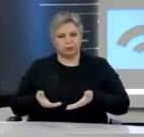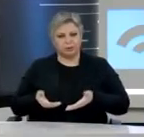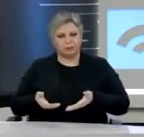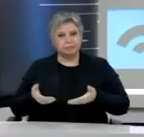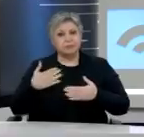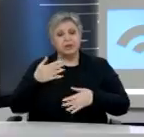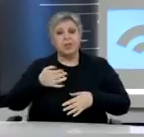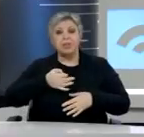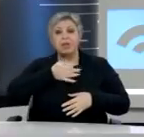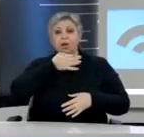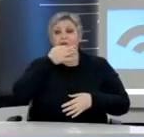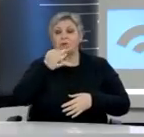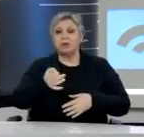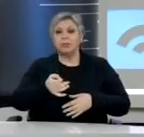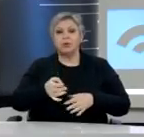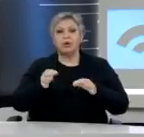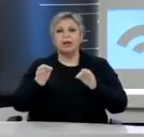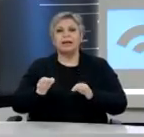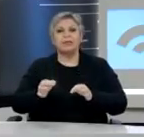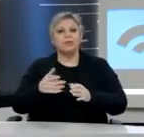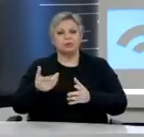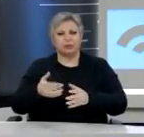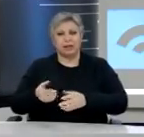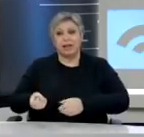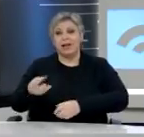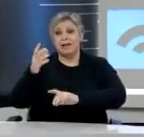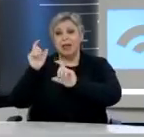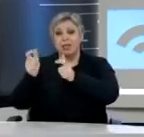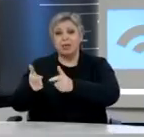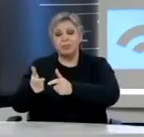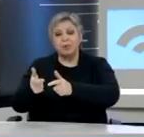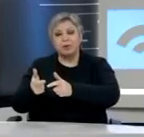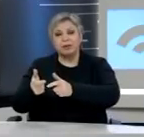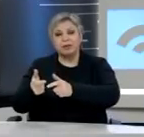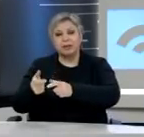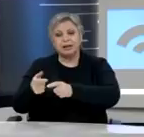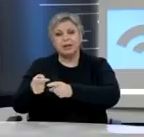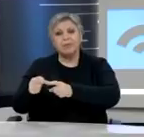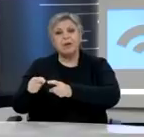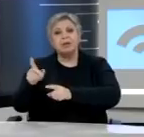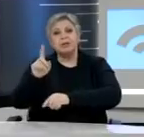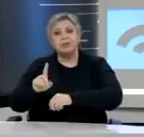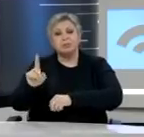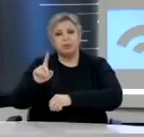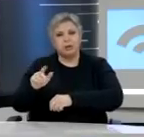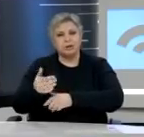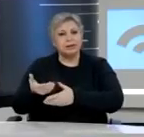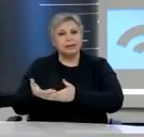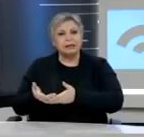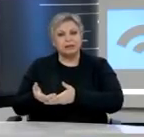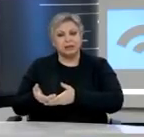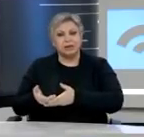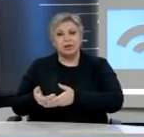πρόβλημα του κ. Μητσοτάκη και της Νέας Δημοκρατίας είναι ότι έχει μια τεράστια δυσκολία να